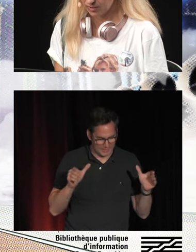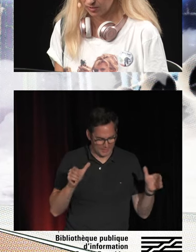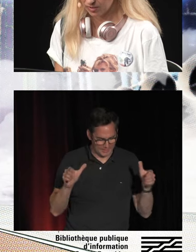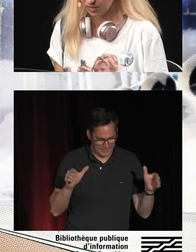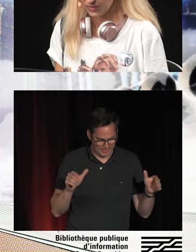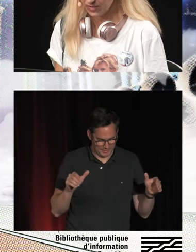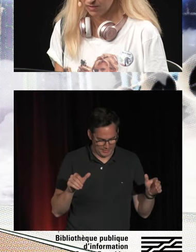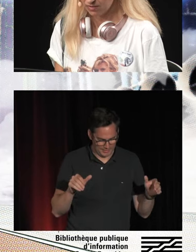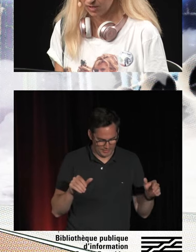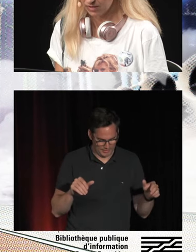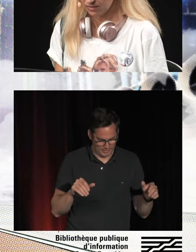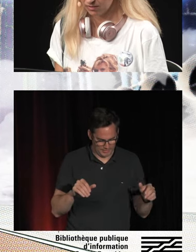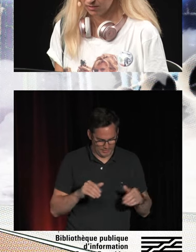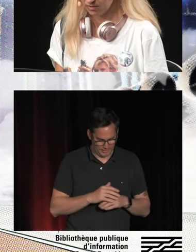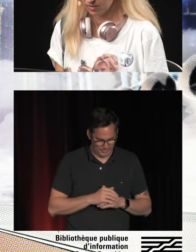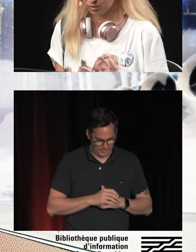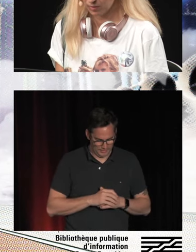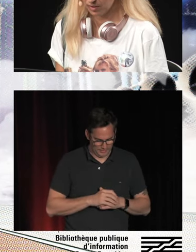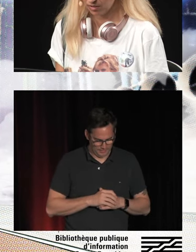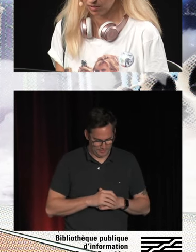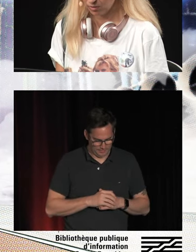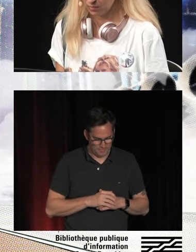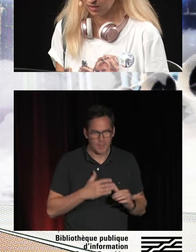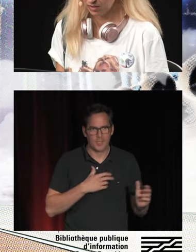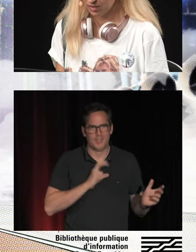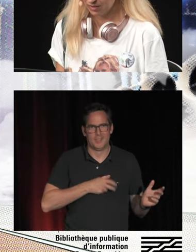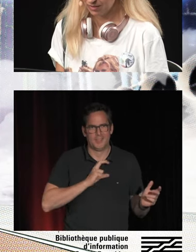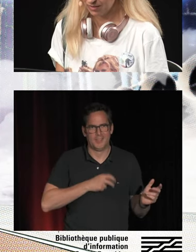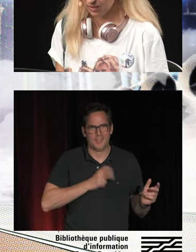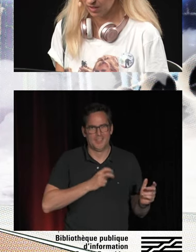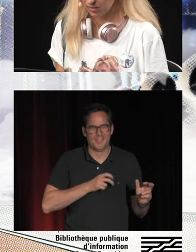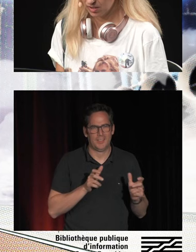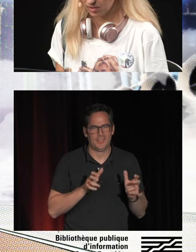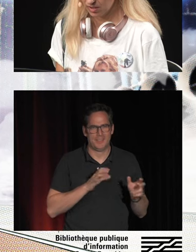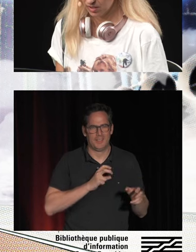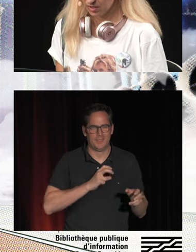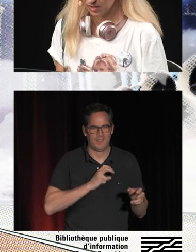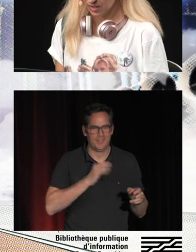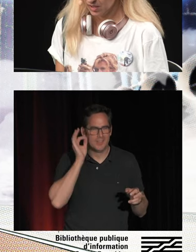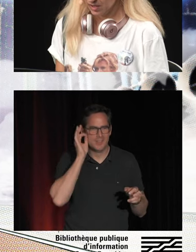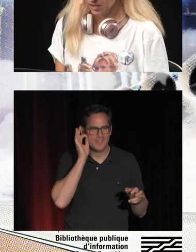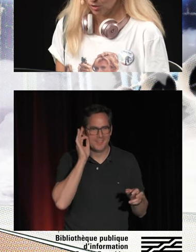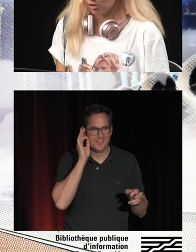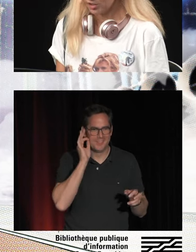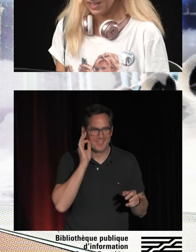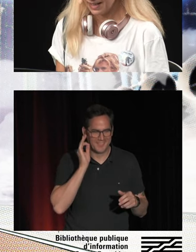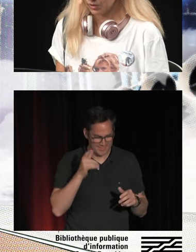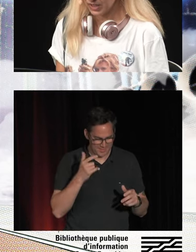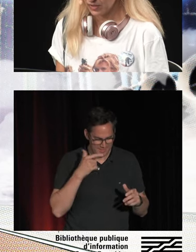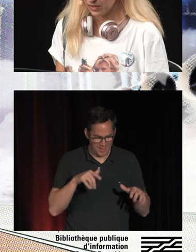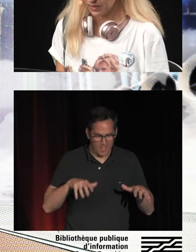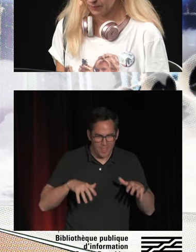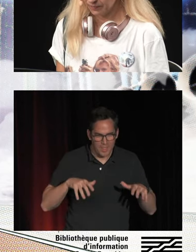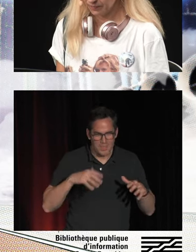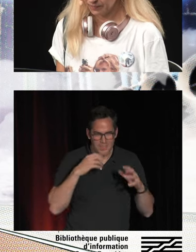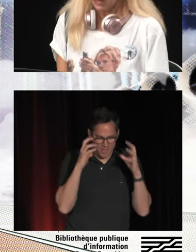là-bas. On va l'attendre ici. Voilà. J'ai trop peur. J'ai trop peur. C'est terrible. Le jeu qui lag,